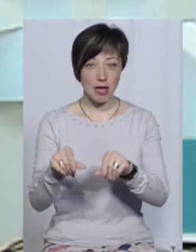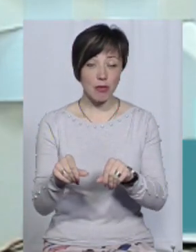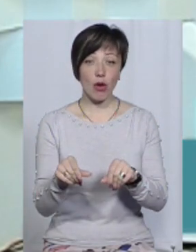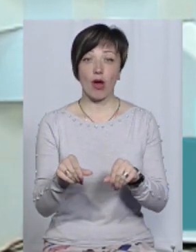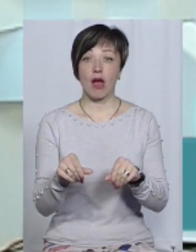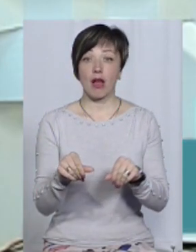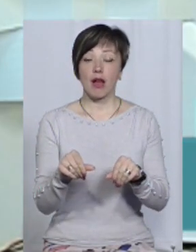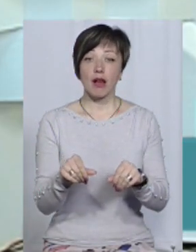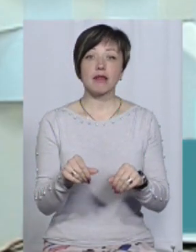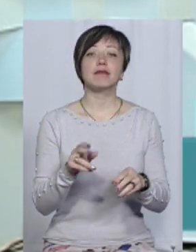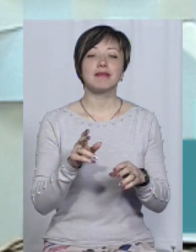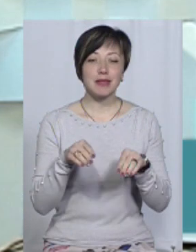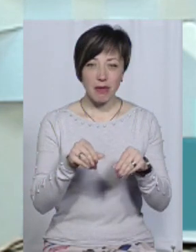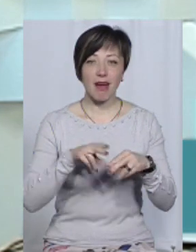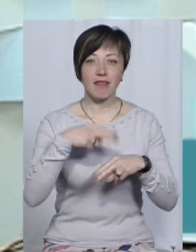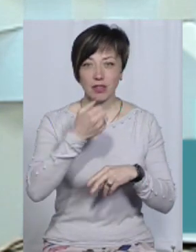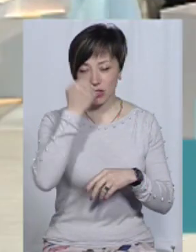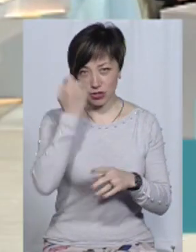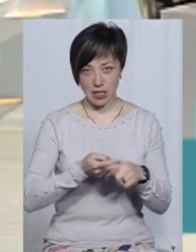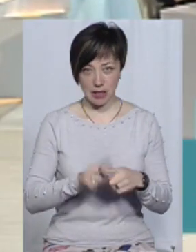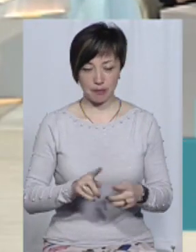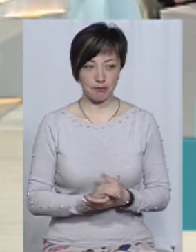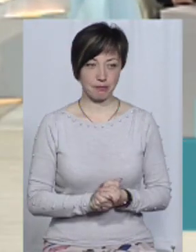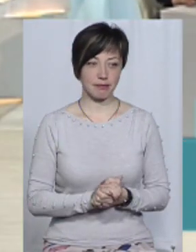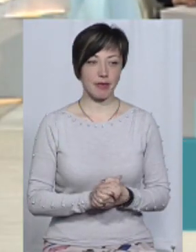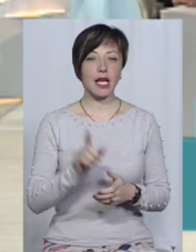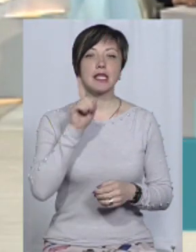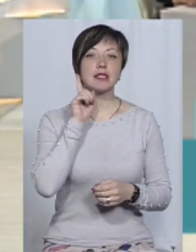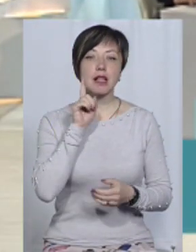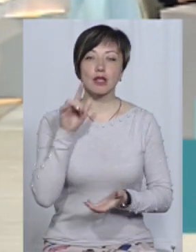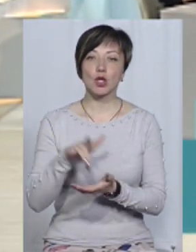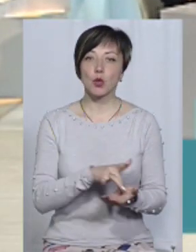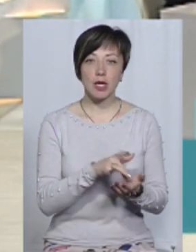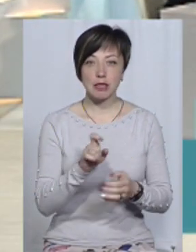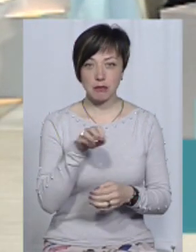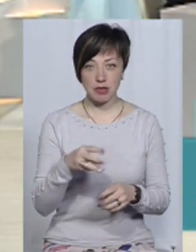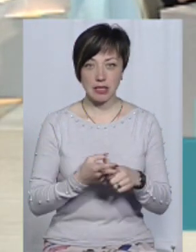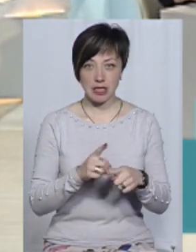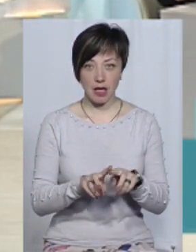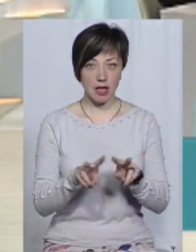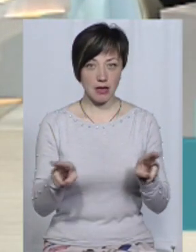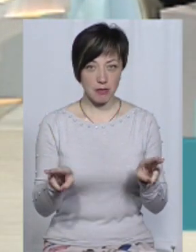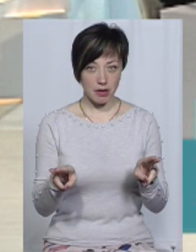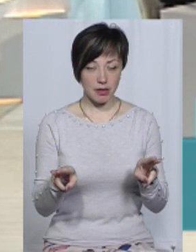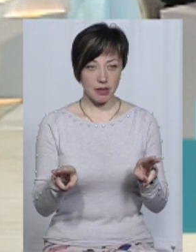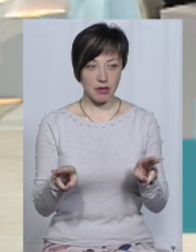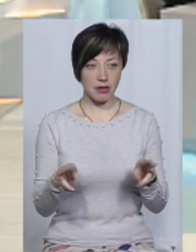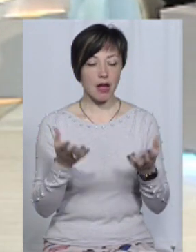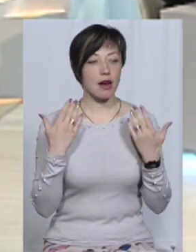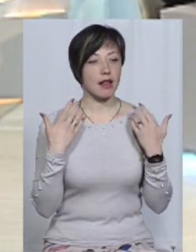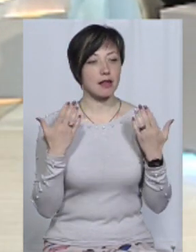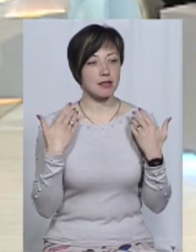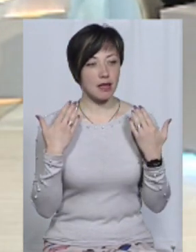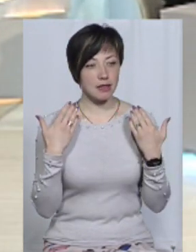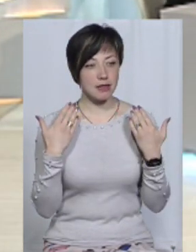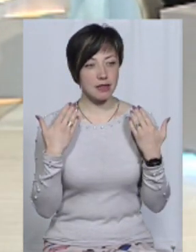вона віддячить за те. Зелений туризм, ну, це ніби як